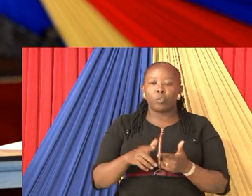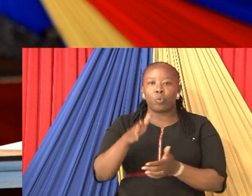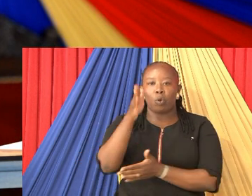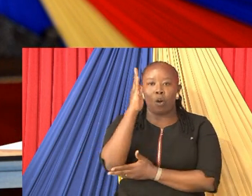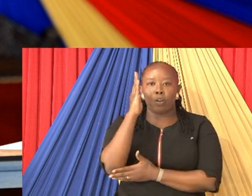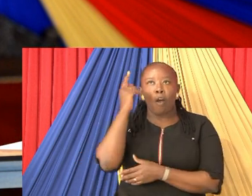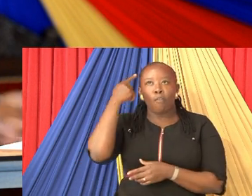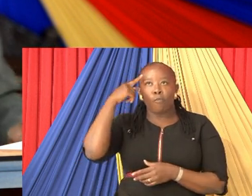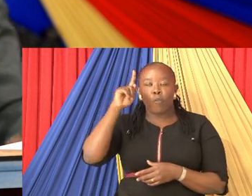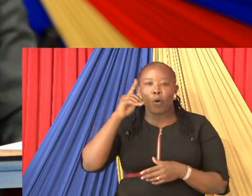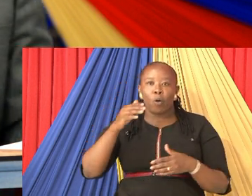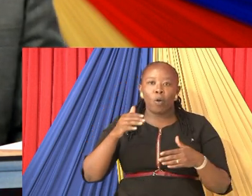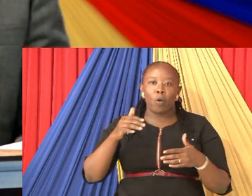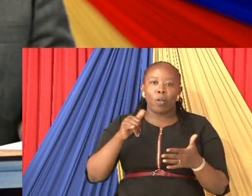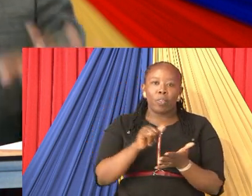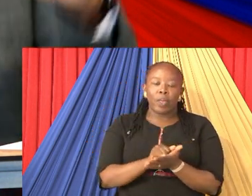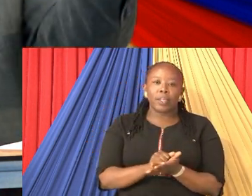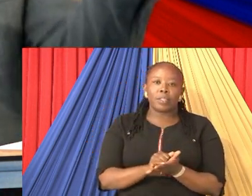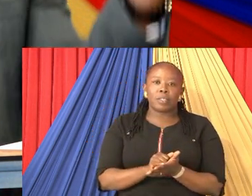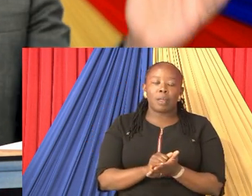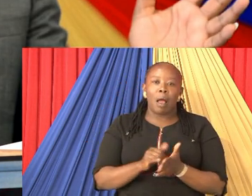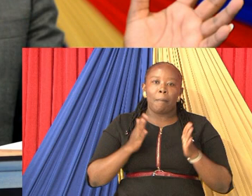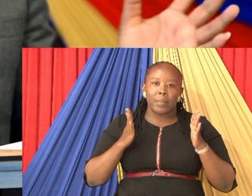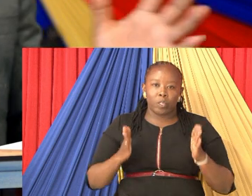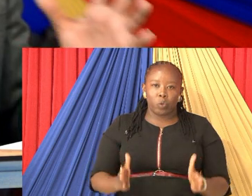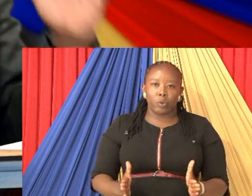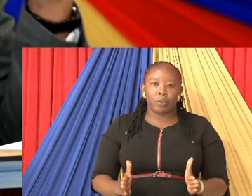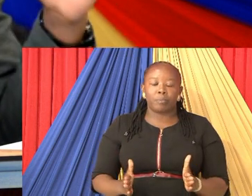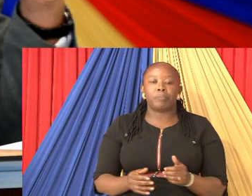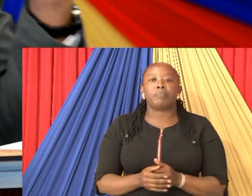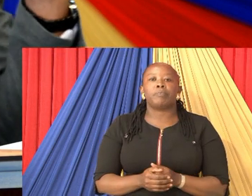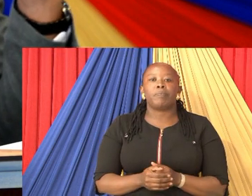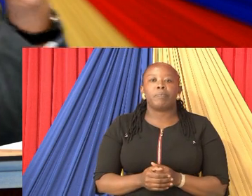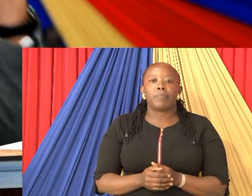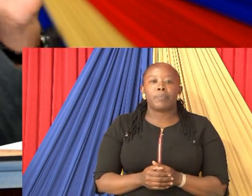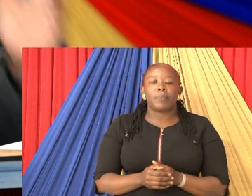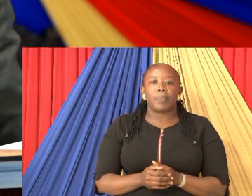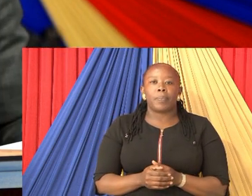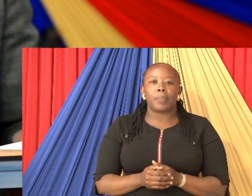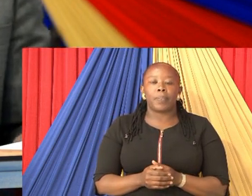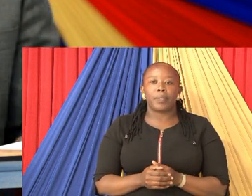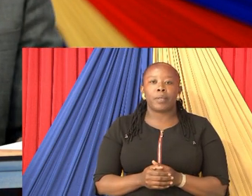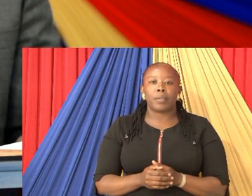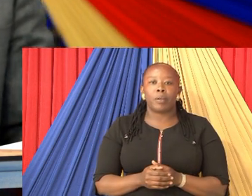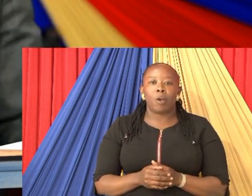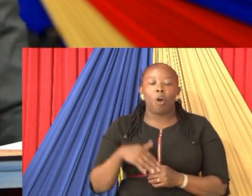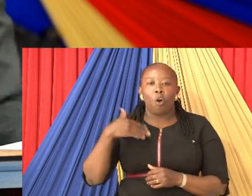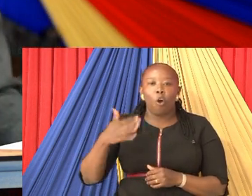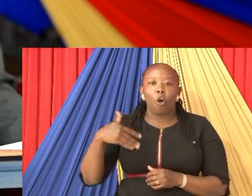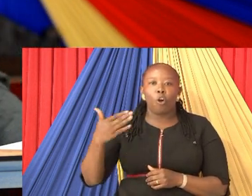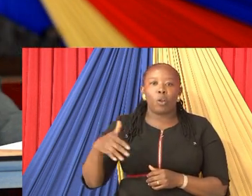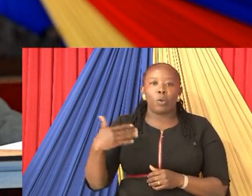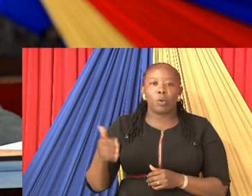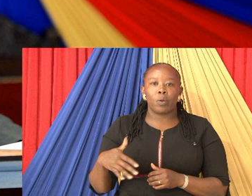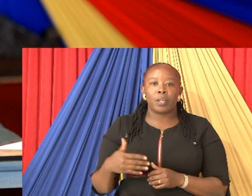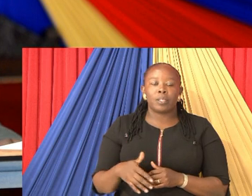katika kuwa msaada katika maisha yako. Ukitendewa jambo lolote, shukuru ambaye Mungu amemtumia kama malaika. Na